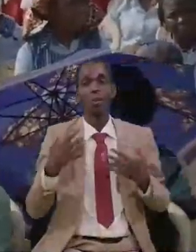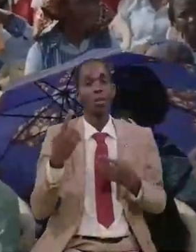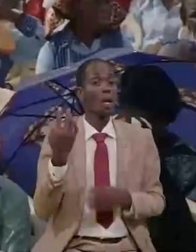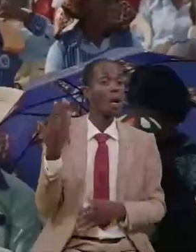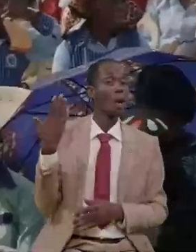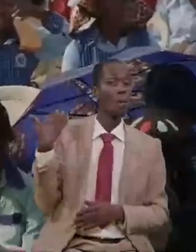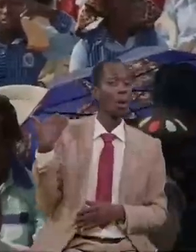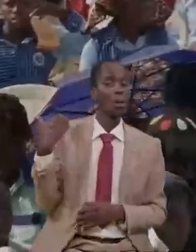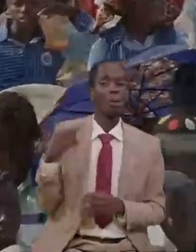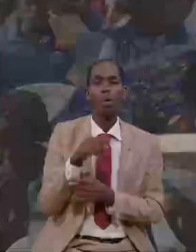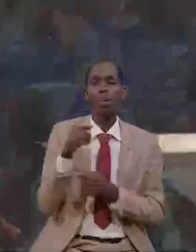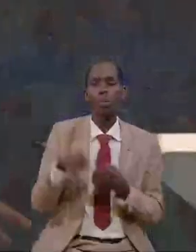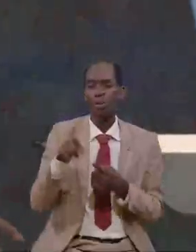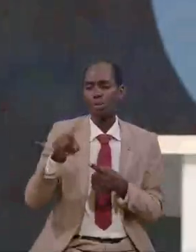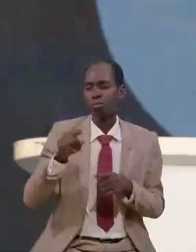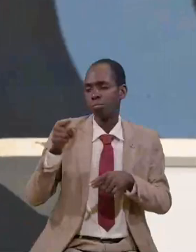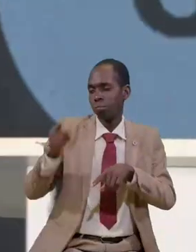passé,